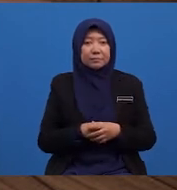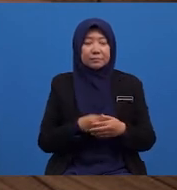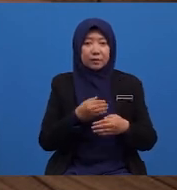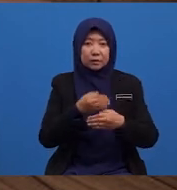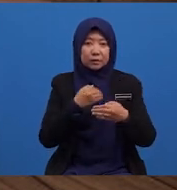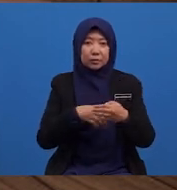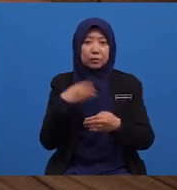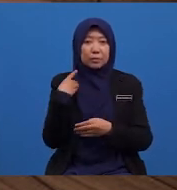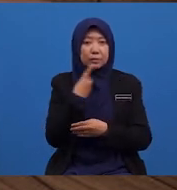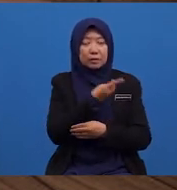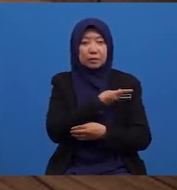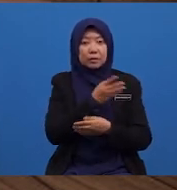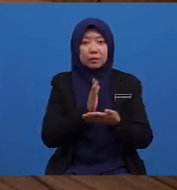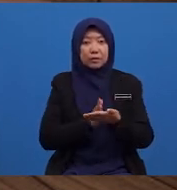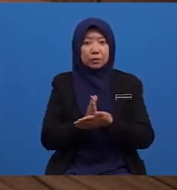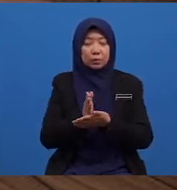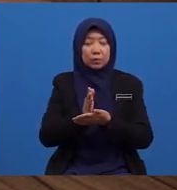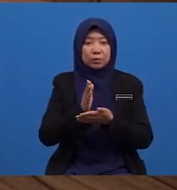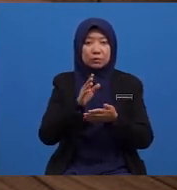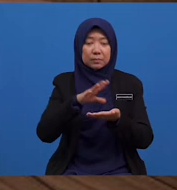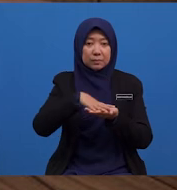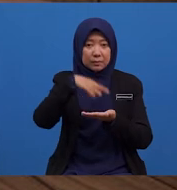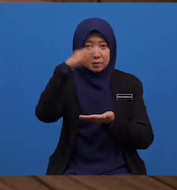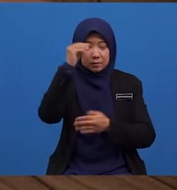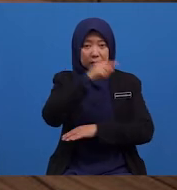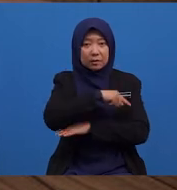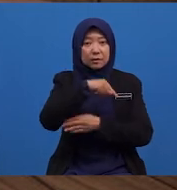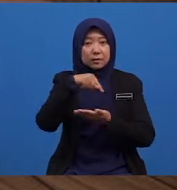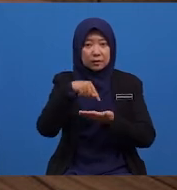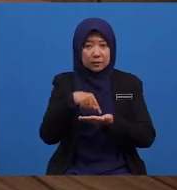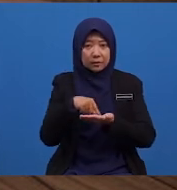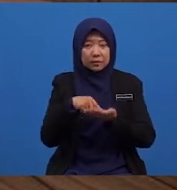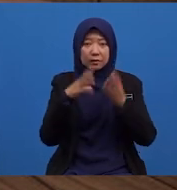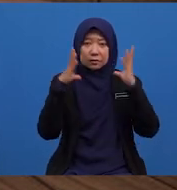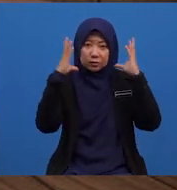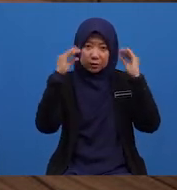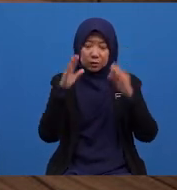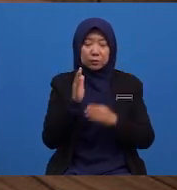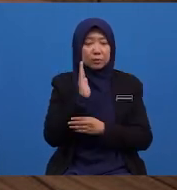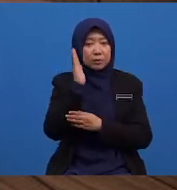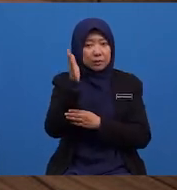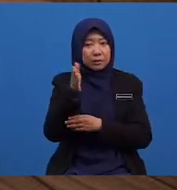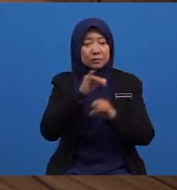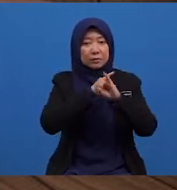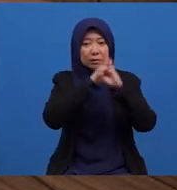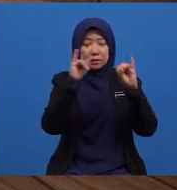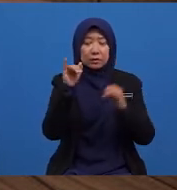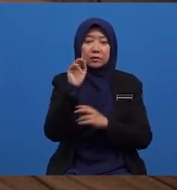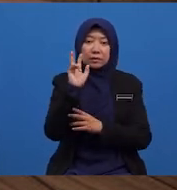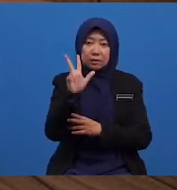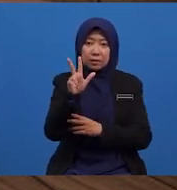Sebelum kita meneruskan pembelajaran kita pada hari ini, cikgu ingin terangkan tiga